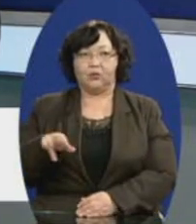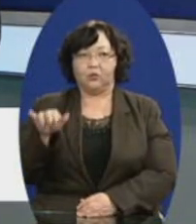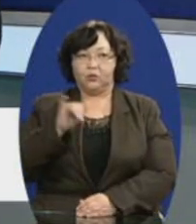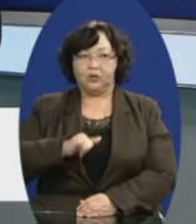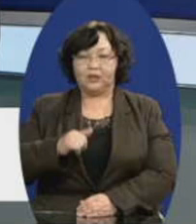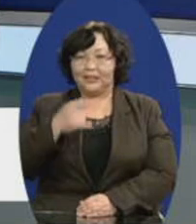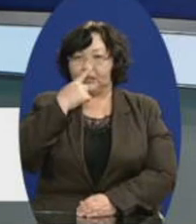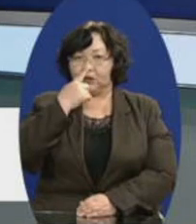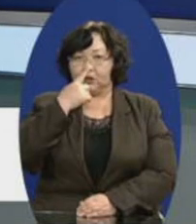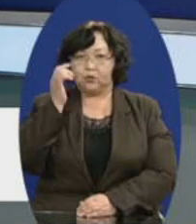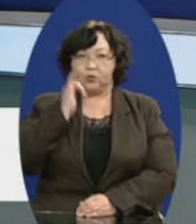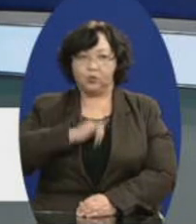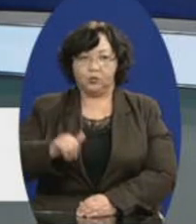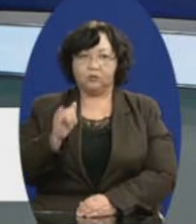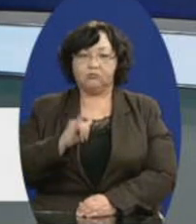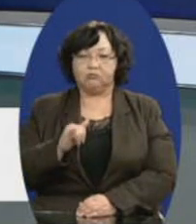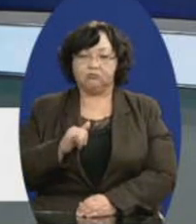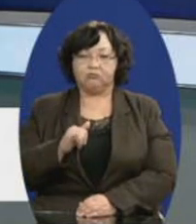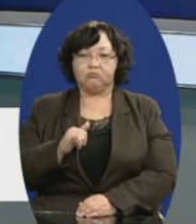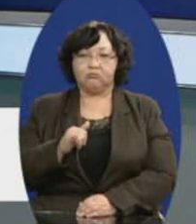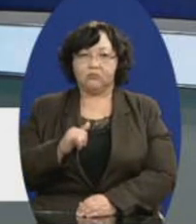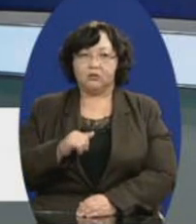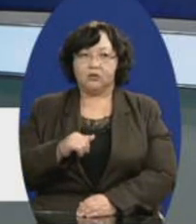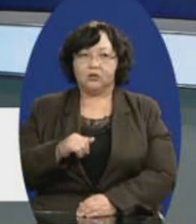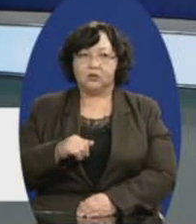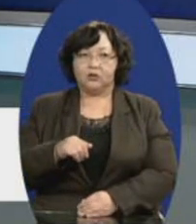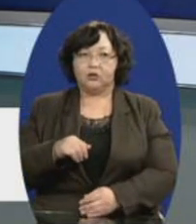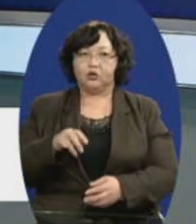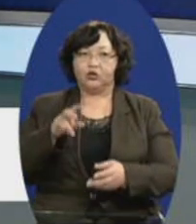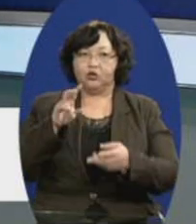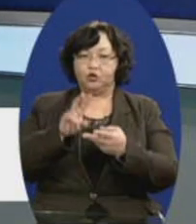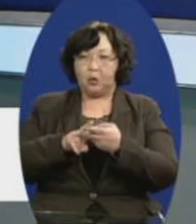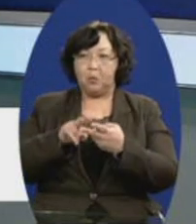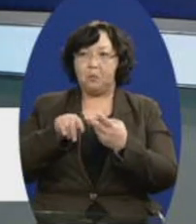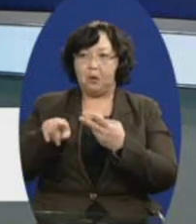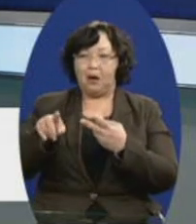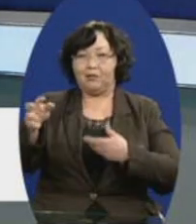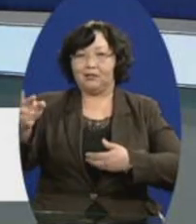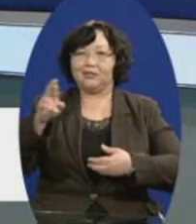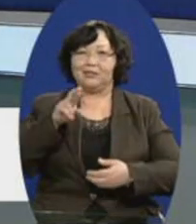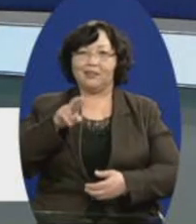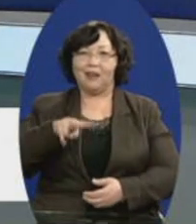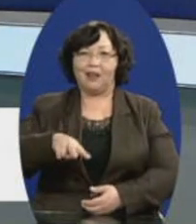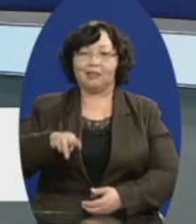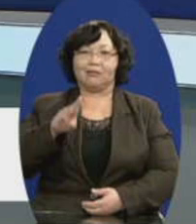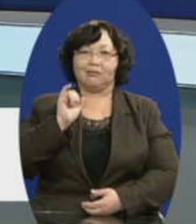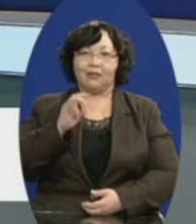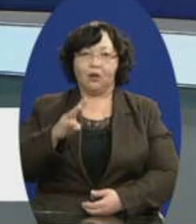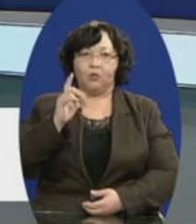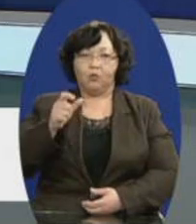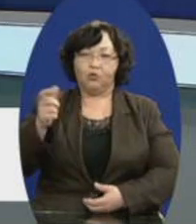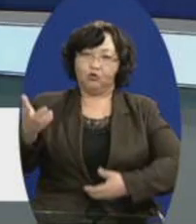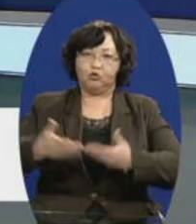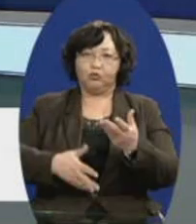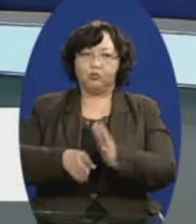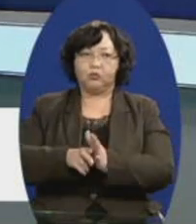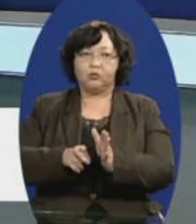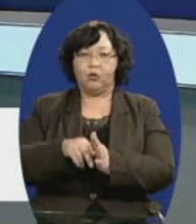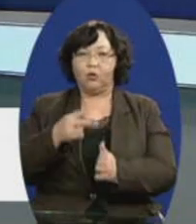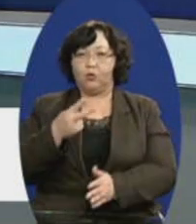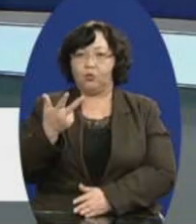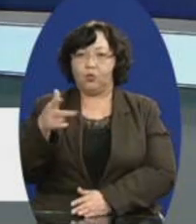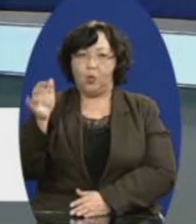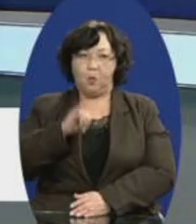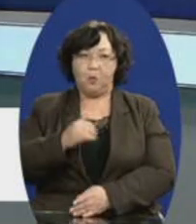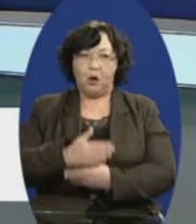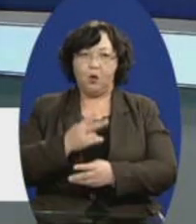За бүгд найрамдагчдад ард уулстай бид ялтан солилцохлон эрх зүйн туслалцаа харилцан үзүүлэх юм гэрээтэй байдгийн байна. За өнөөдрийн хувьд бол 23 улсаагаа бол